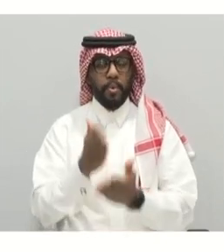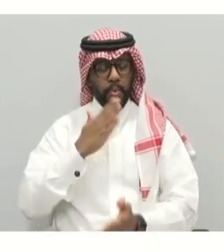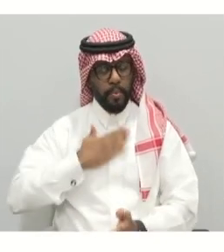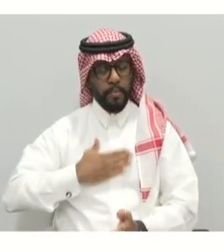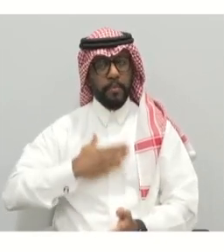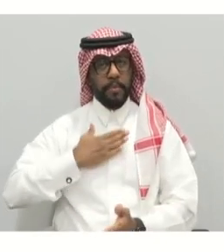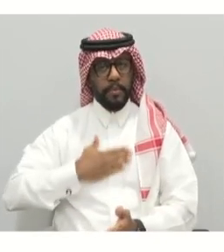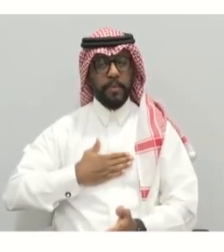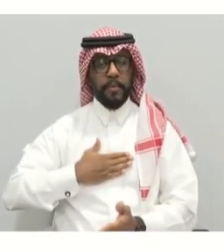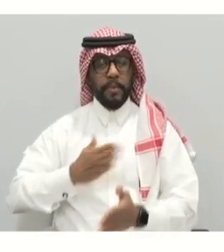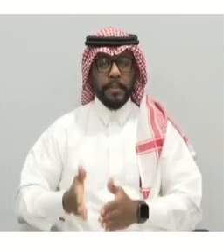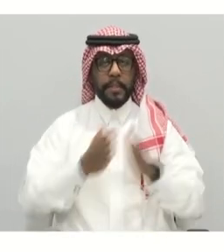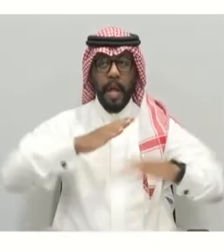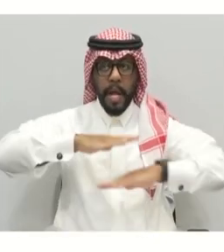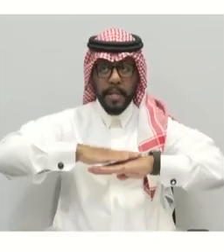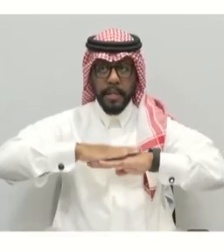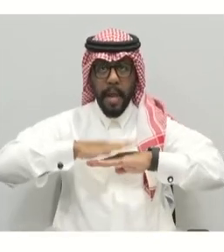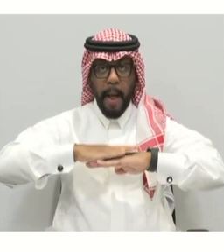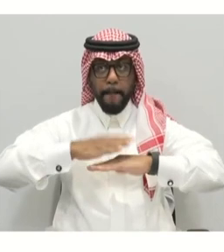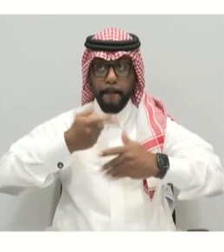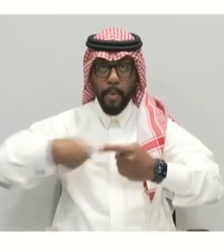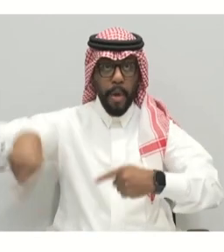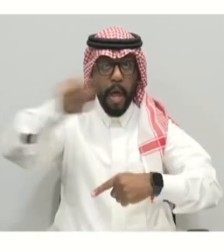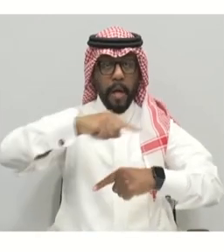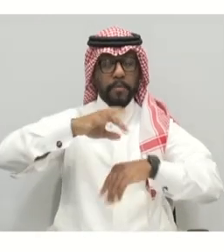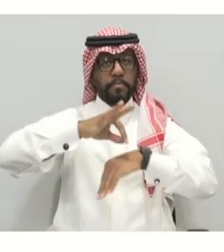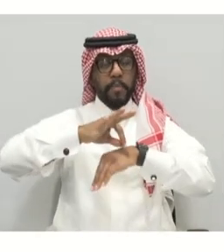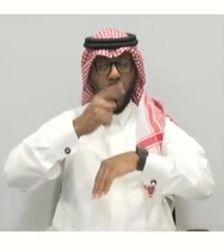ايضا احترم حقوق الاخرين ومعلوماتهم